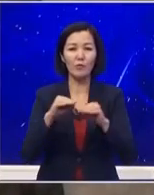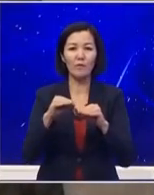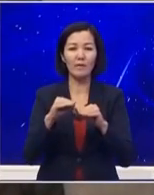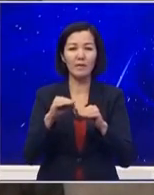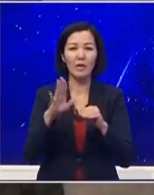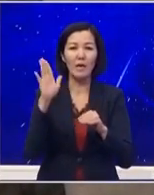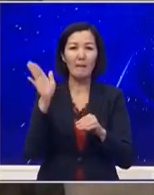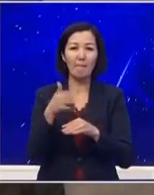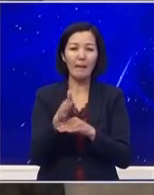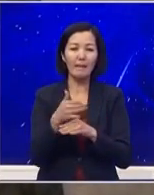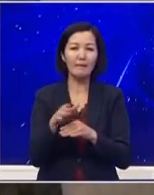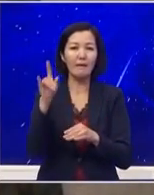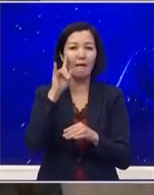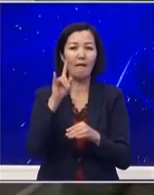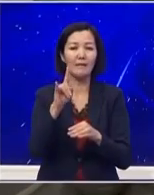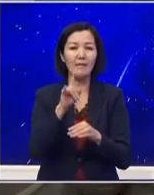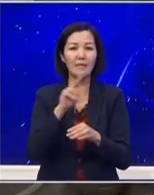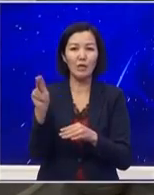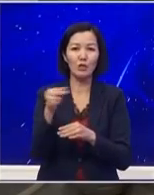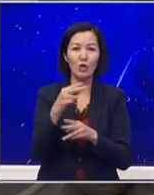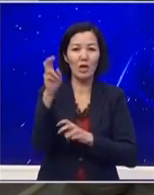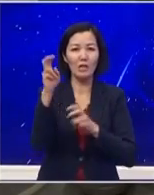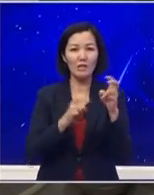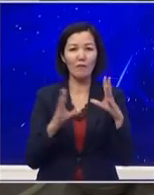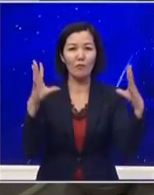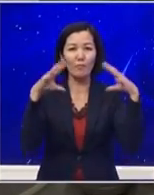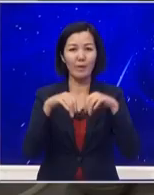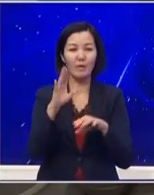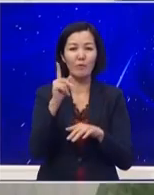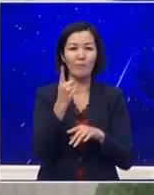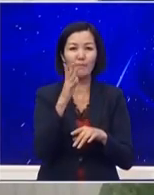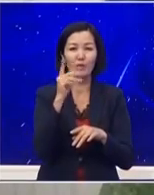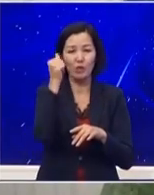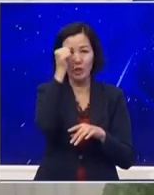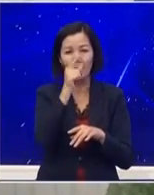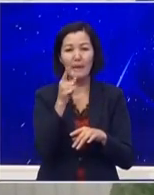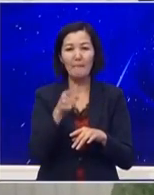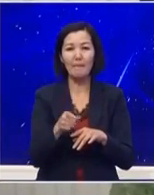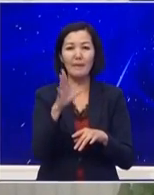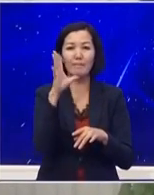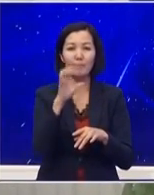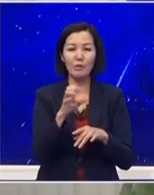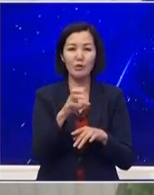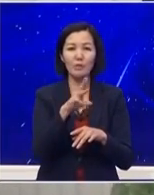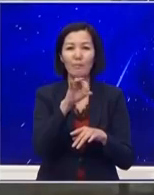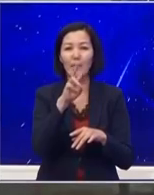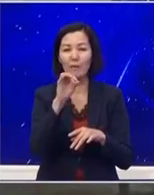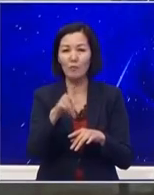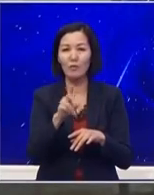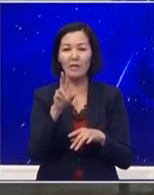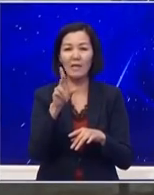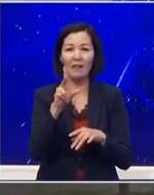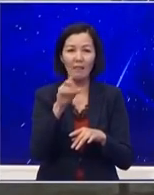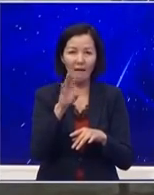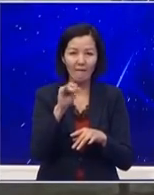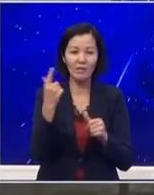балықтарын өсіретін қазақстандық чехиялық зауыт болады. Мұнда жылына 1,5 тонна клариус шайыны мен барамунди өсіріледі. Ал тағы